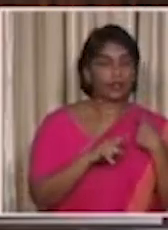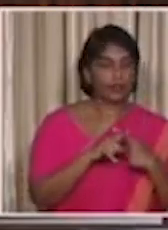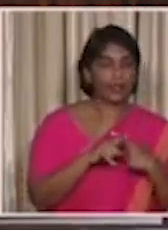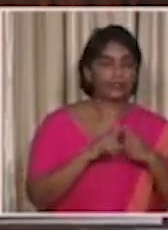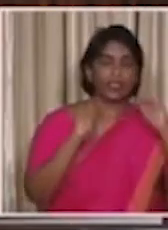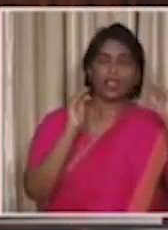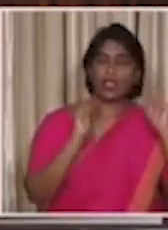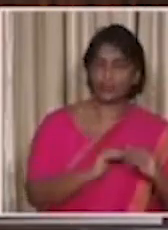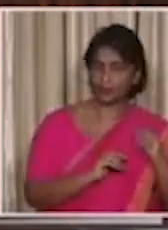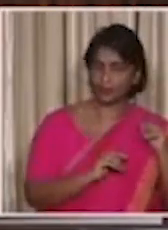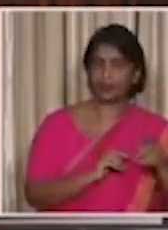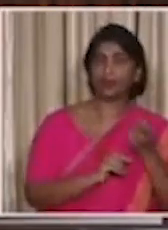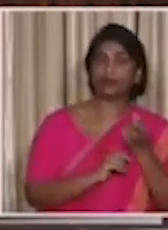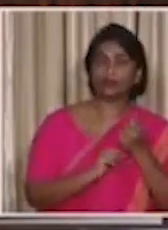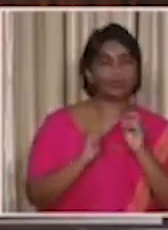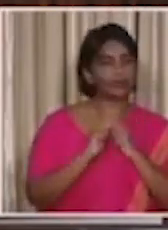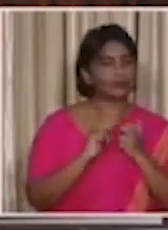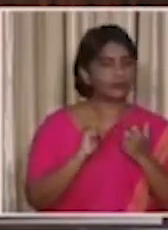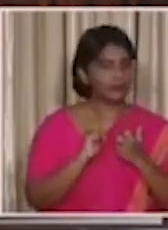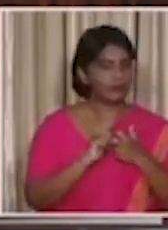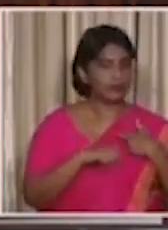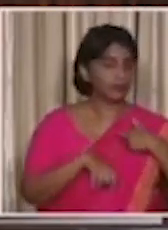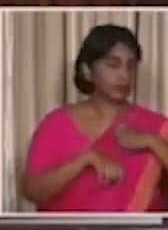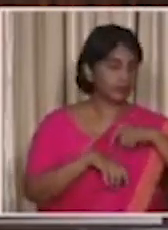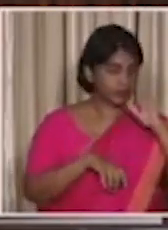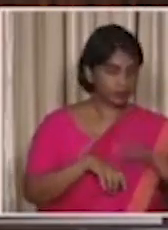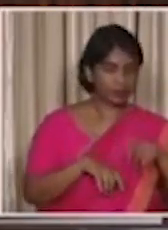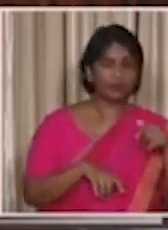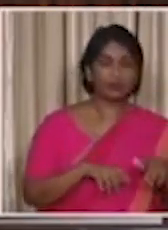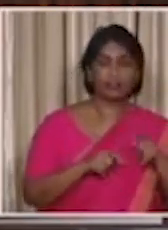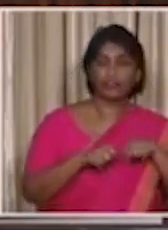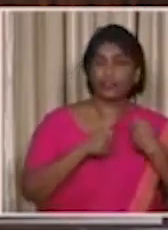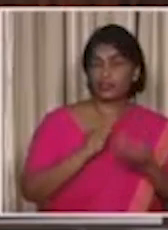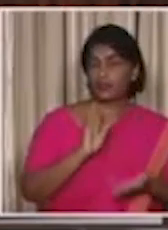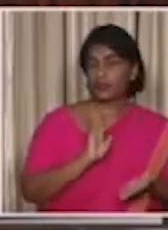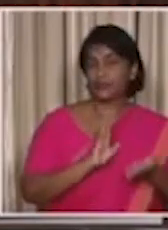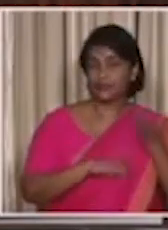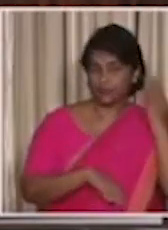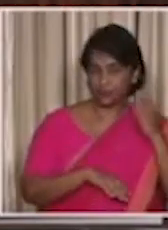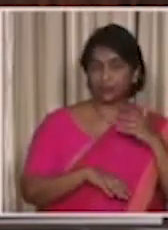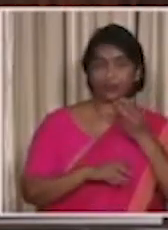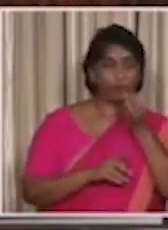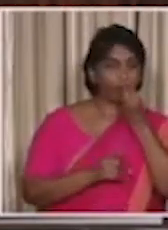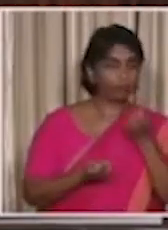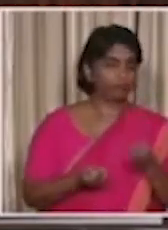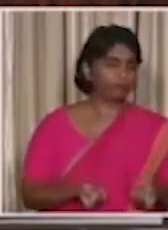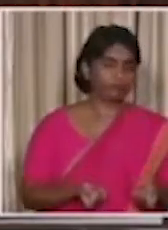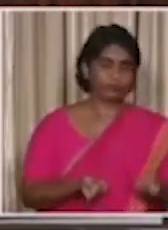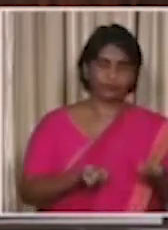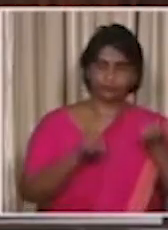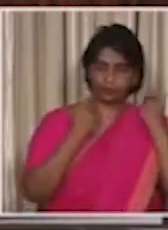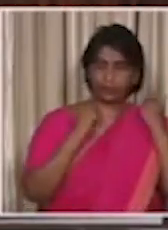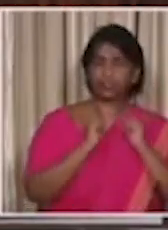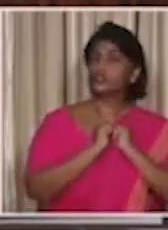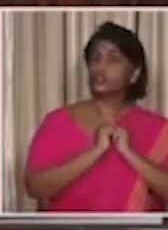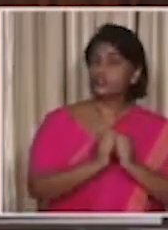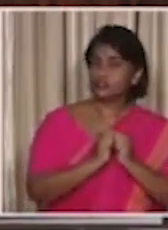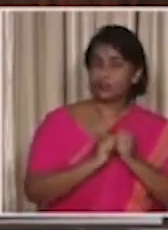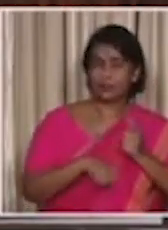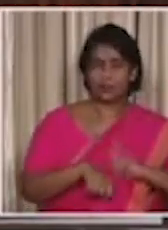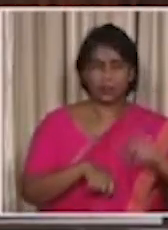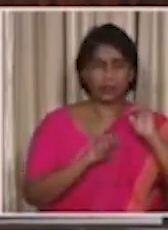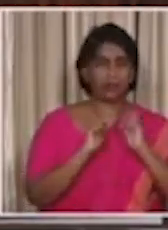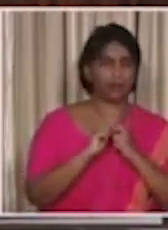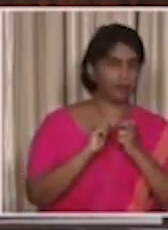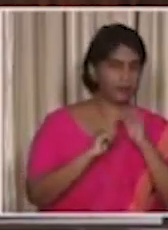වෙනවා ආර්ථික අර්බුදකාරී අවස්ථාවක උද්ධමනය ඉහළ යනවා බඩු මිල වැඩි වෙනවා රැකියා අනතුරට පත්